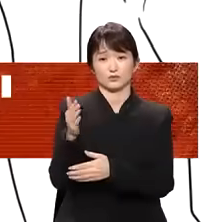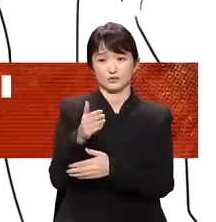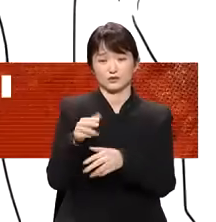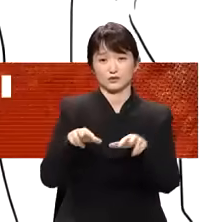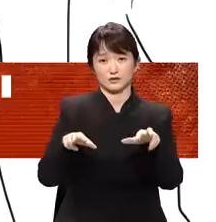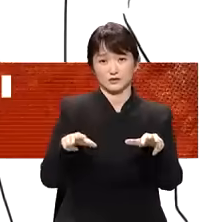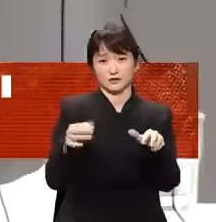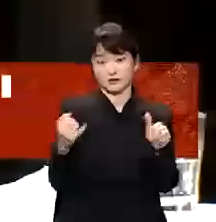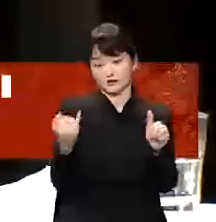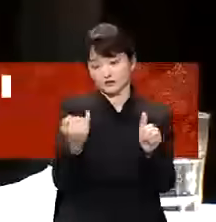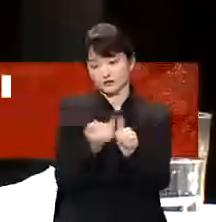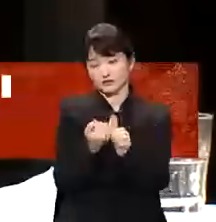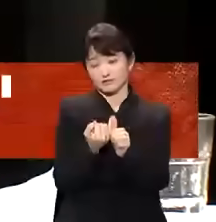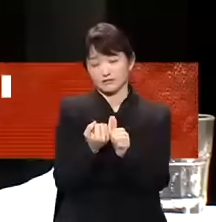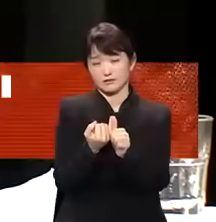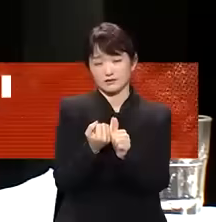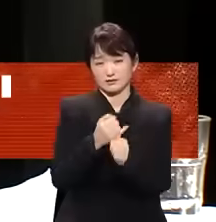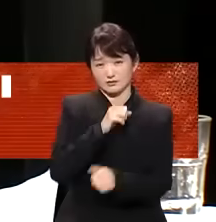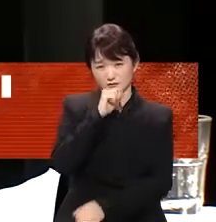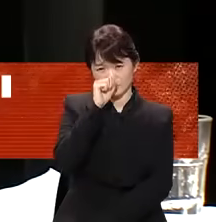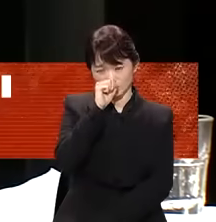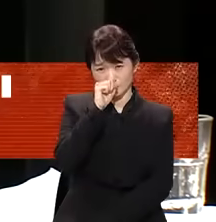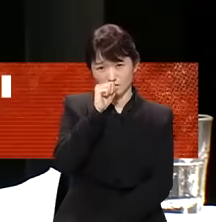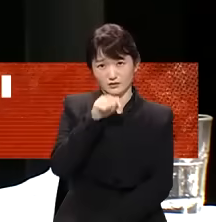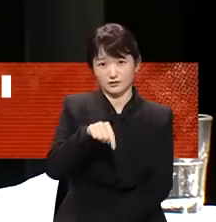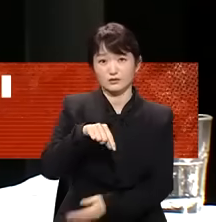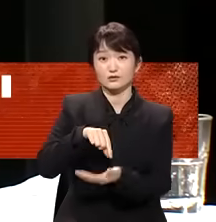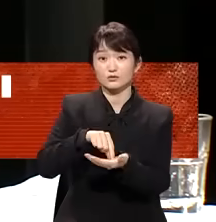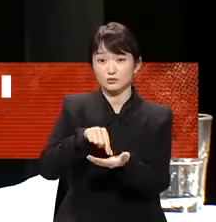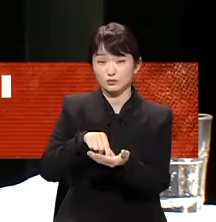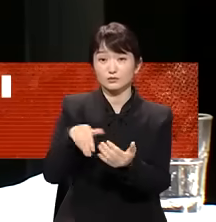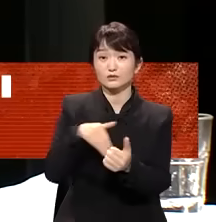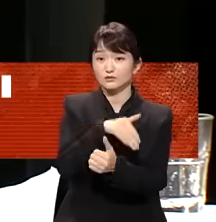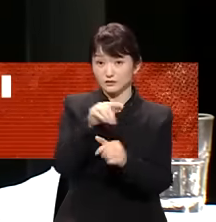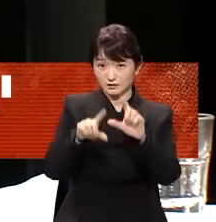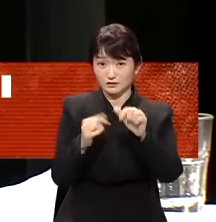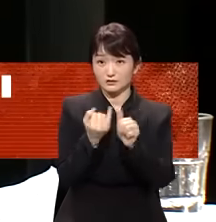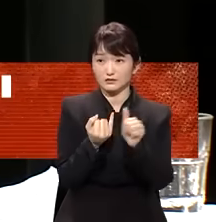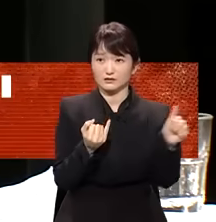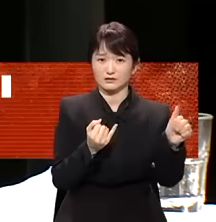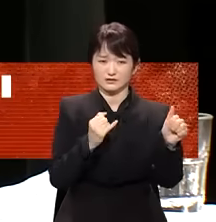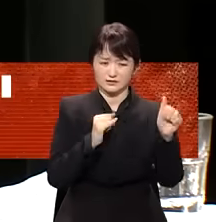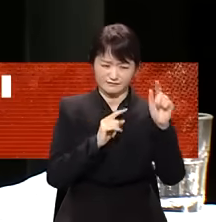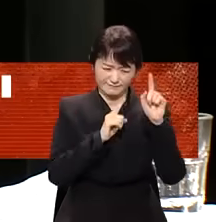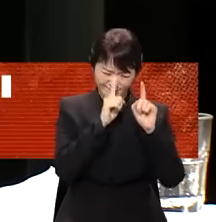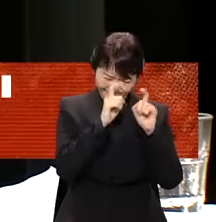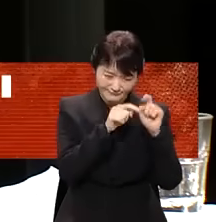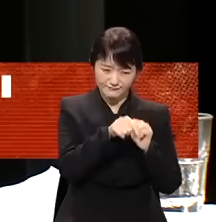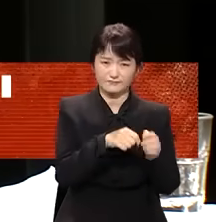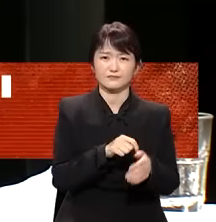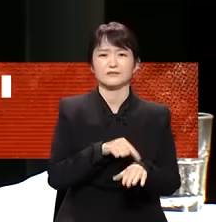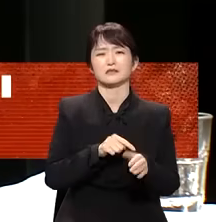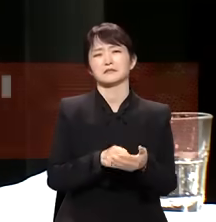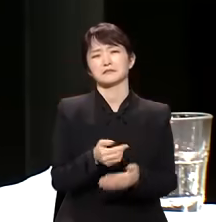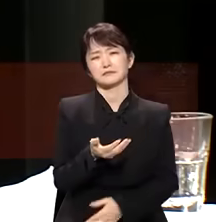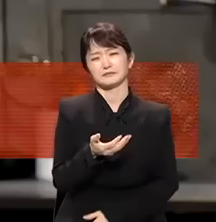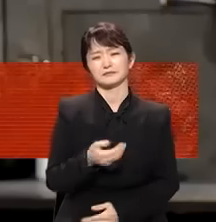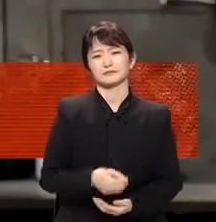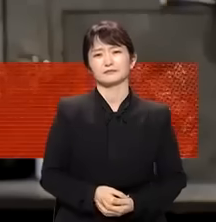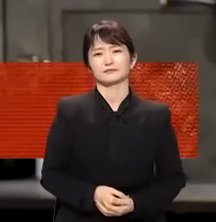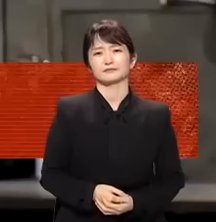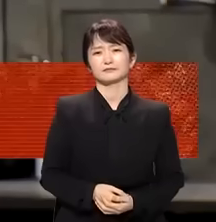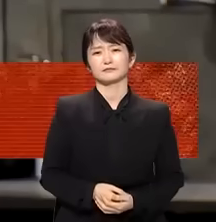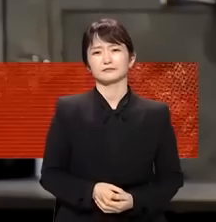우르르르 막 쏟아져야 될 근데 저런 상황이면 일단 남편은 좀 짜증은 나겠네요 속상하긴 한데 아